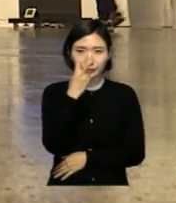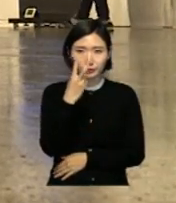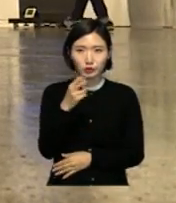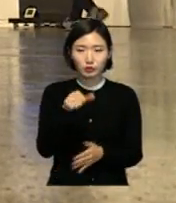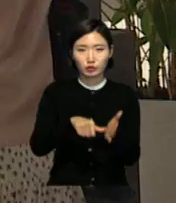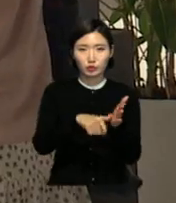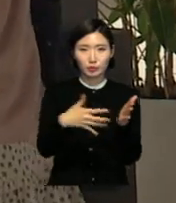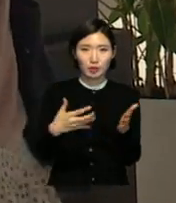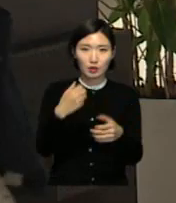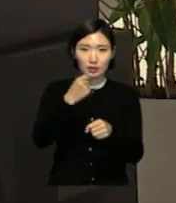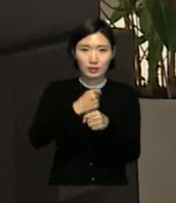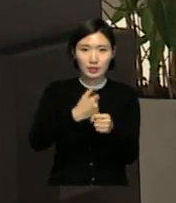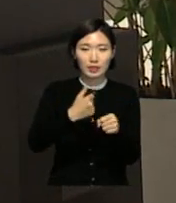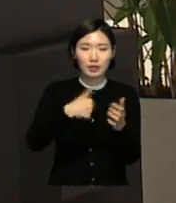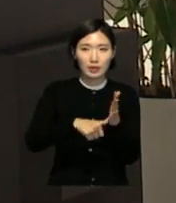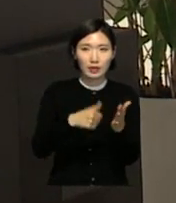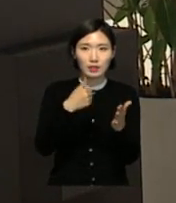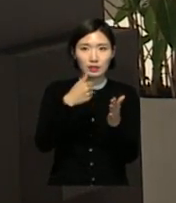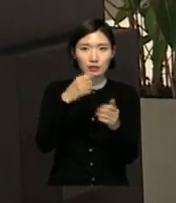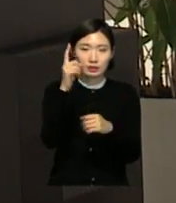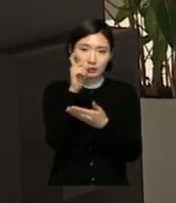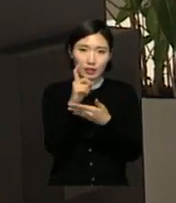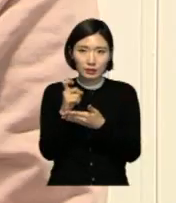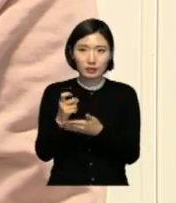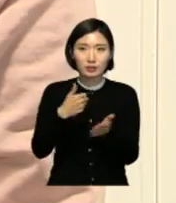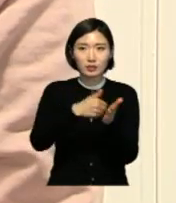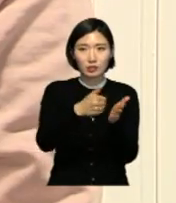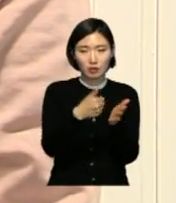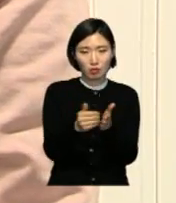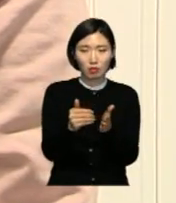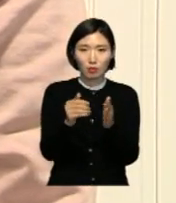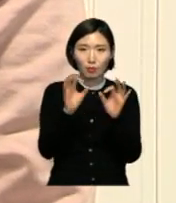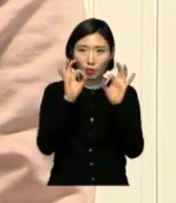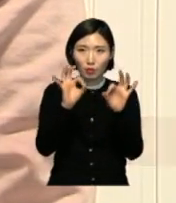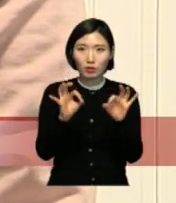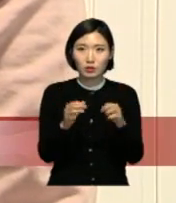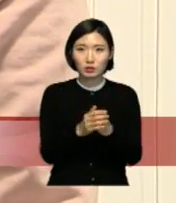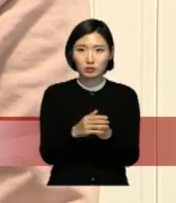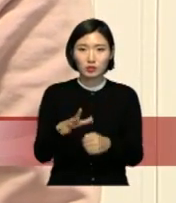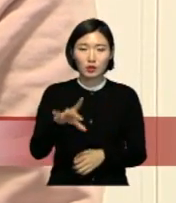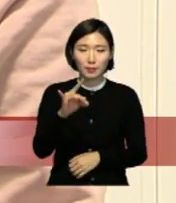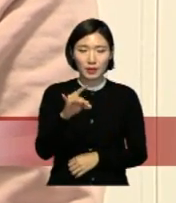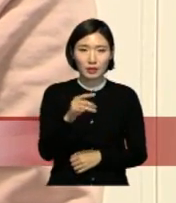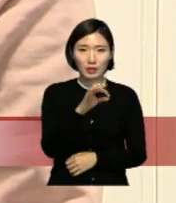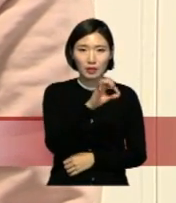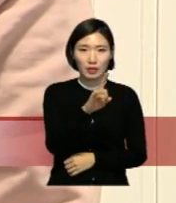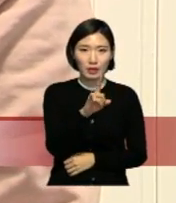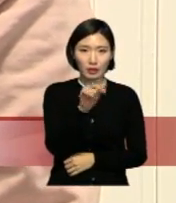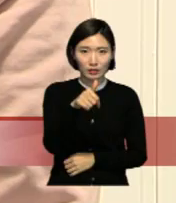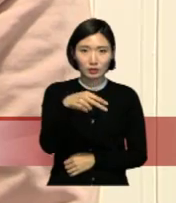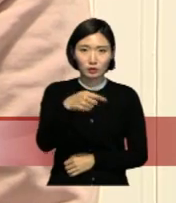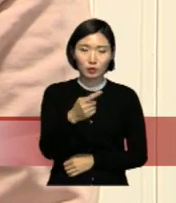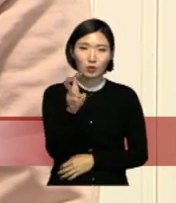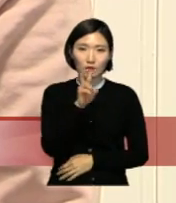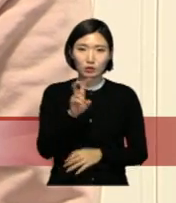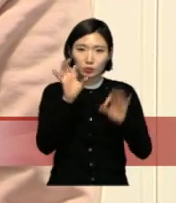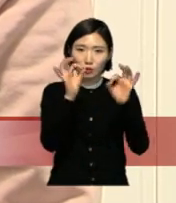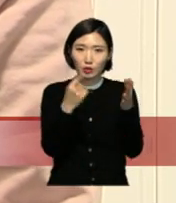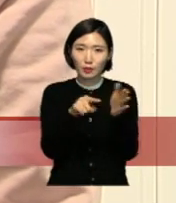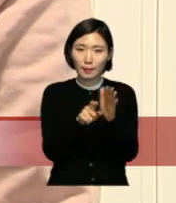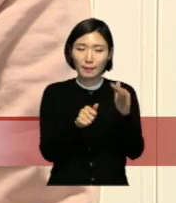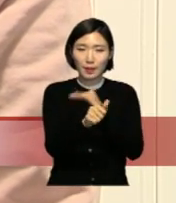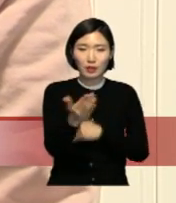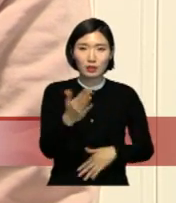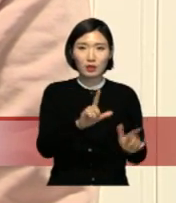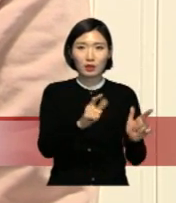사진전을 구경하면서 봄낮 한때를 보냅니다. 처음엔 엑소를 보러 왔는데 엑소 말고도 되게